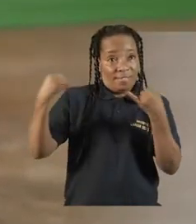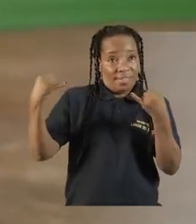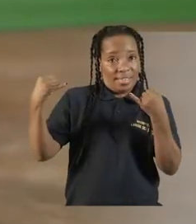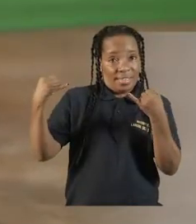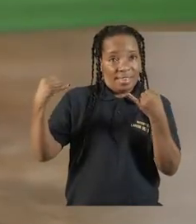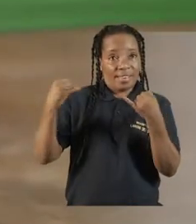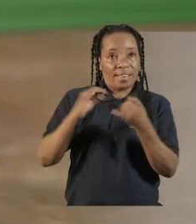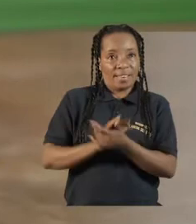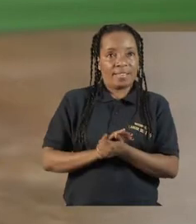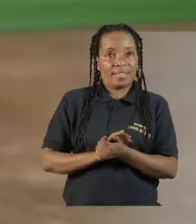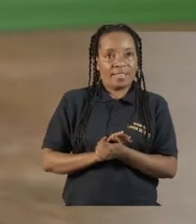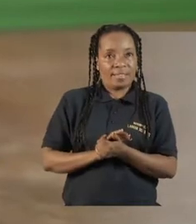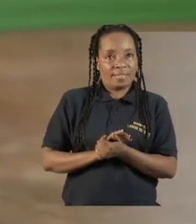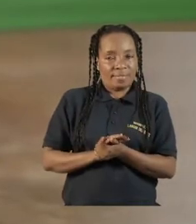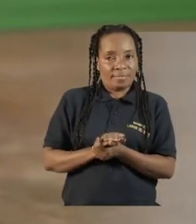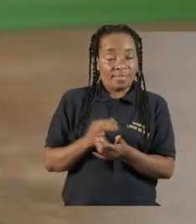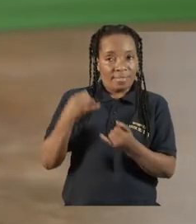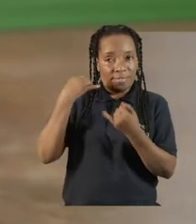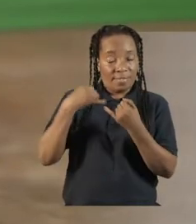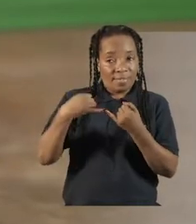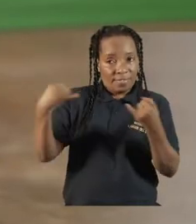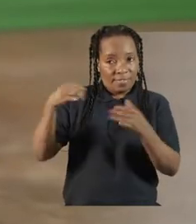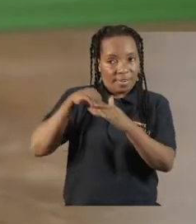Maintenant, chauffons le cuivre.